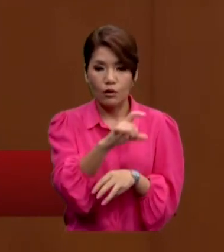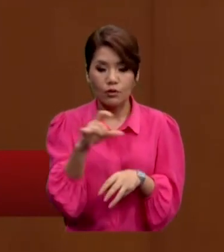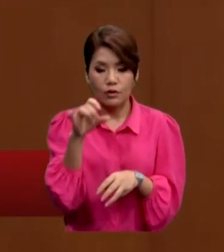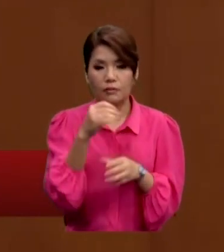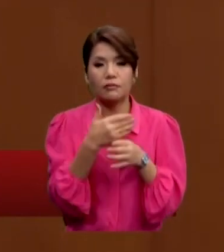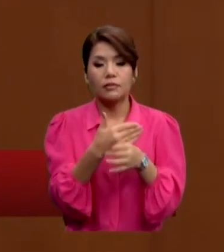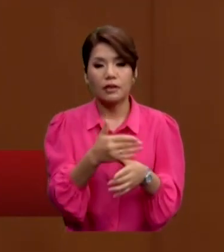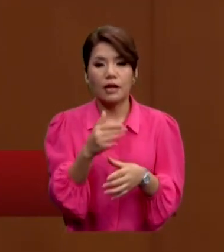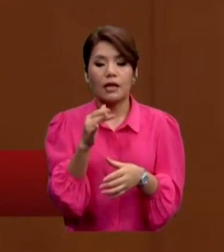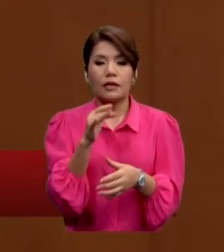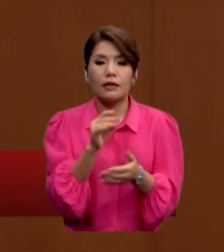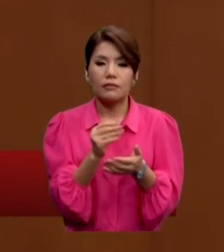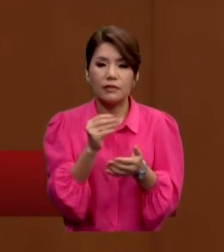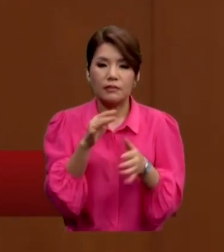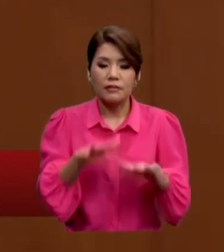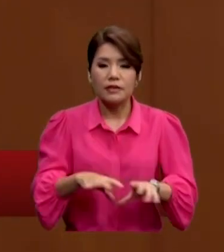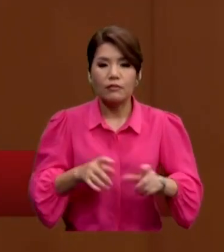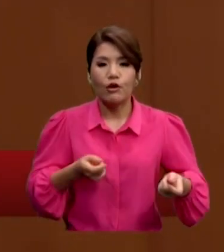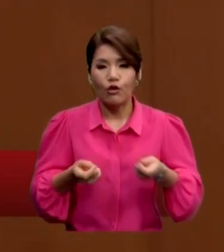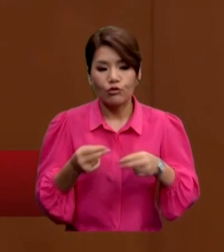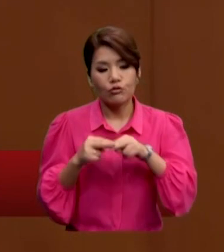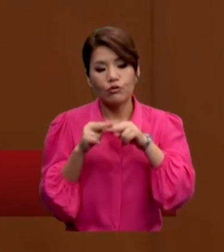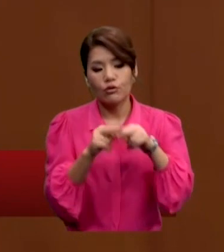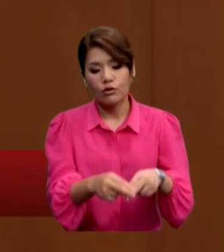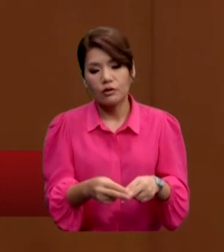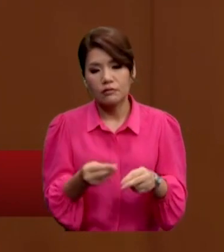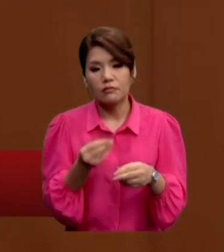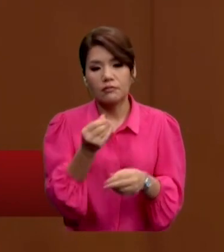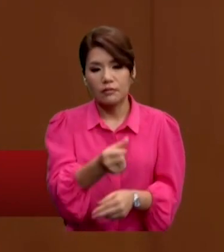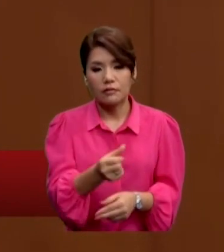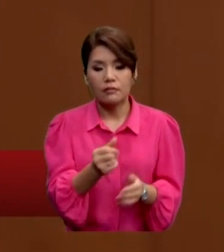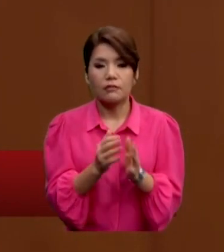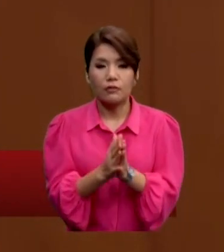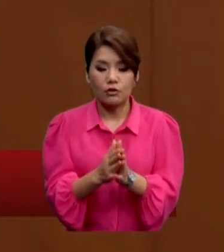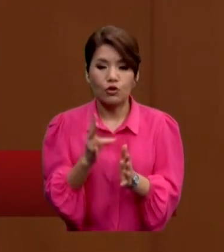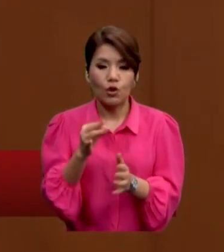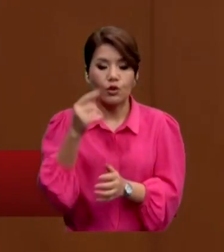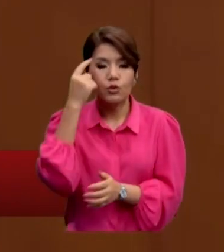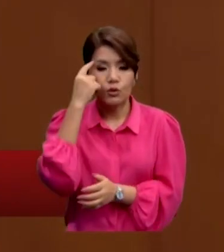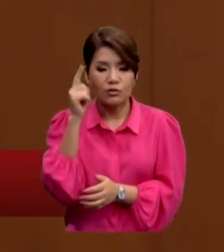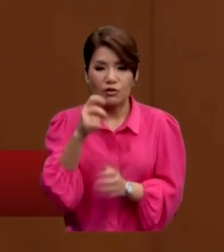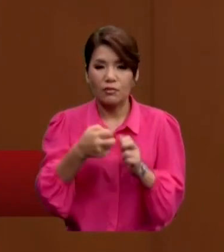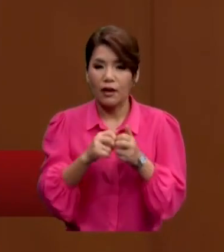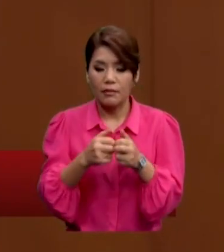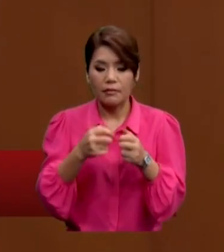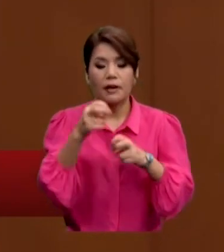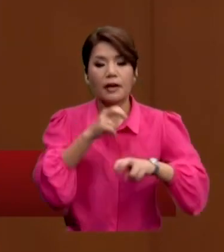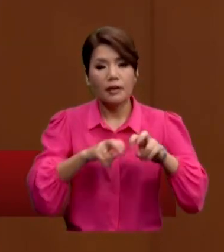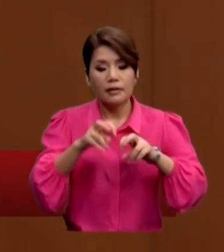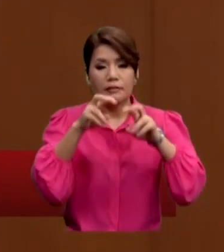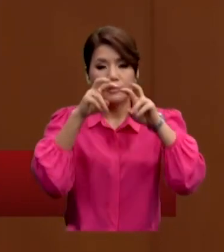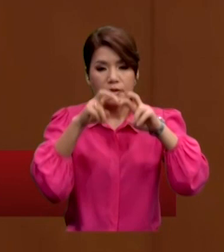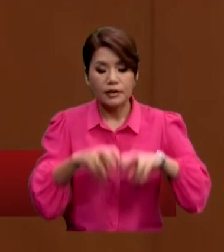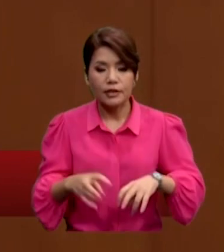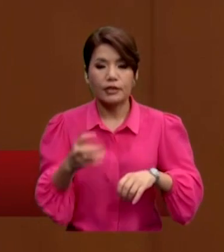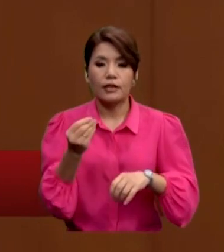үшін жарналарды жергілікті әкімдіктер есебінен төлеу туралы қазір ұсыныс айтып отыр. Бірақ біздің ойымызша бұл мәселені қарау керек, өйткені әкімдіктерде